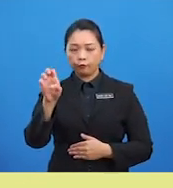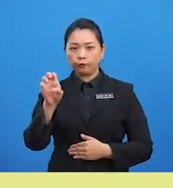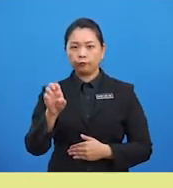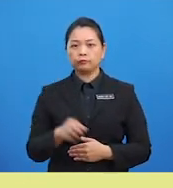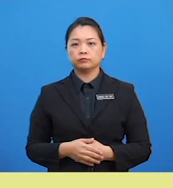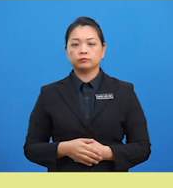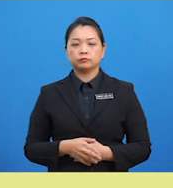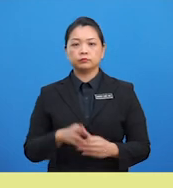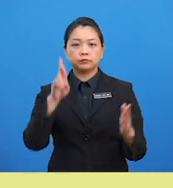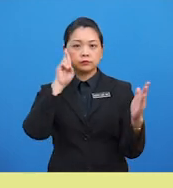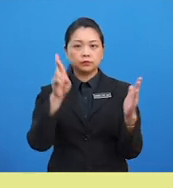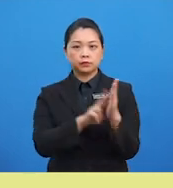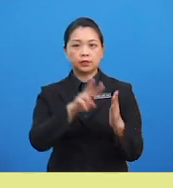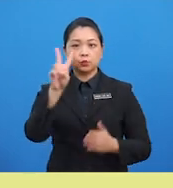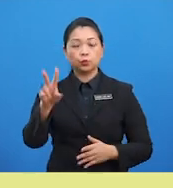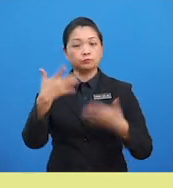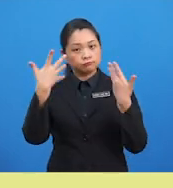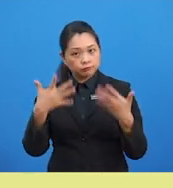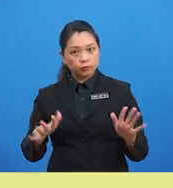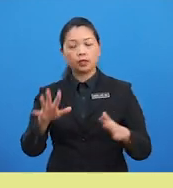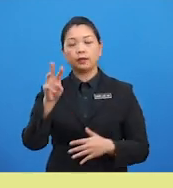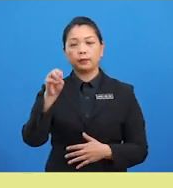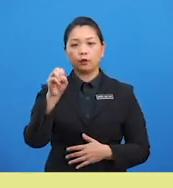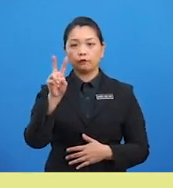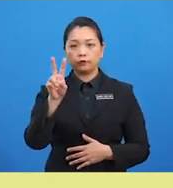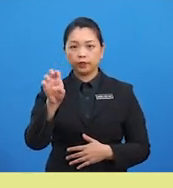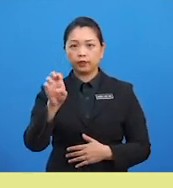Rajah 2 selepas move.